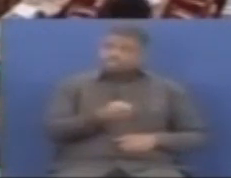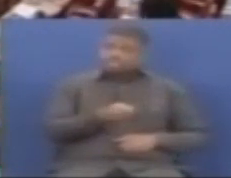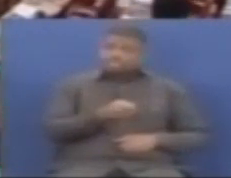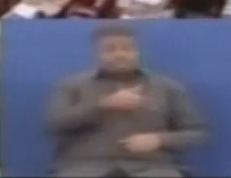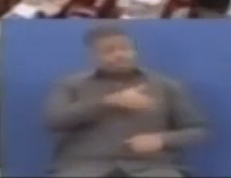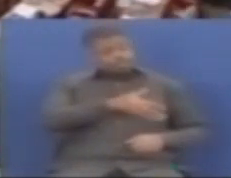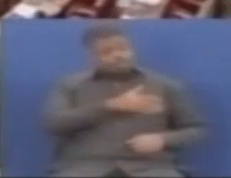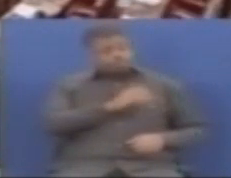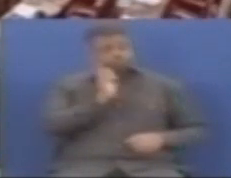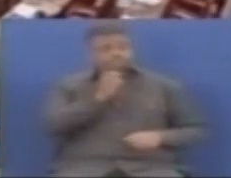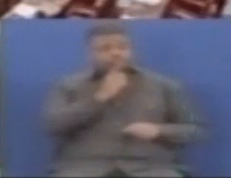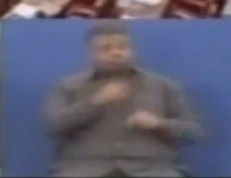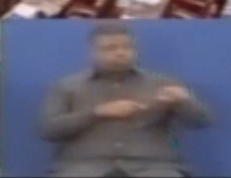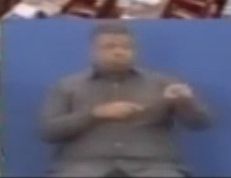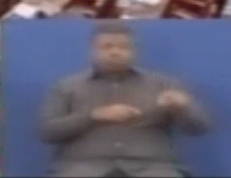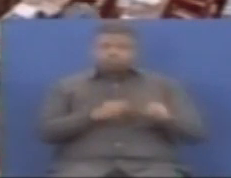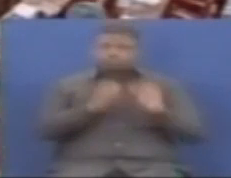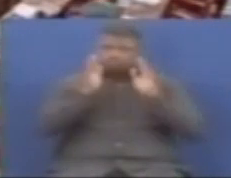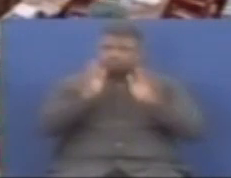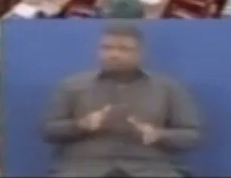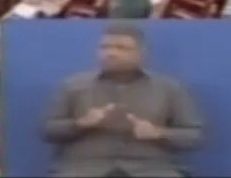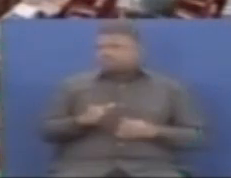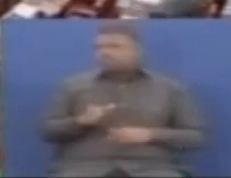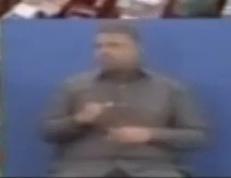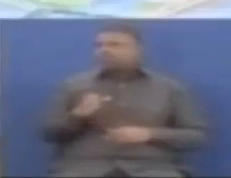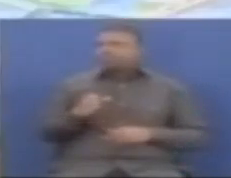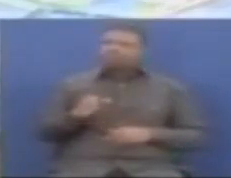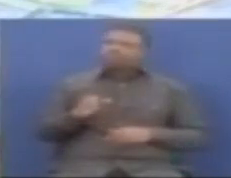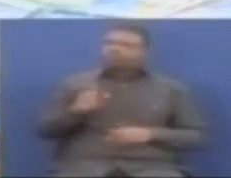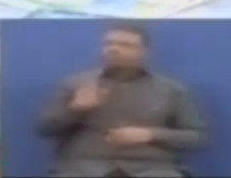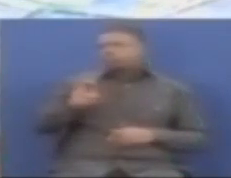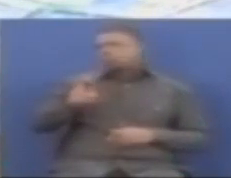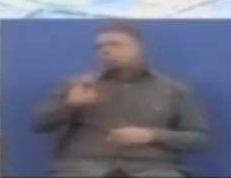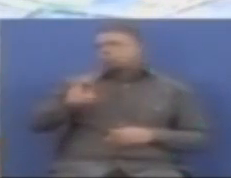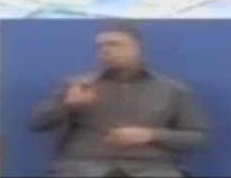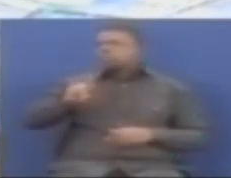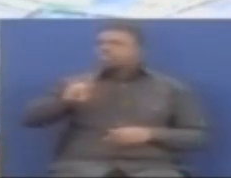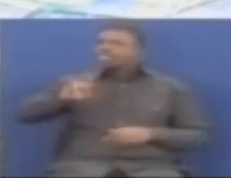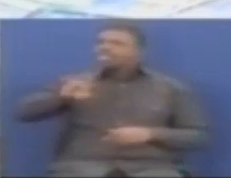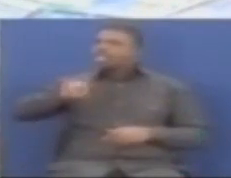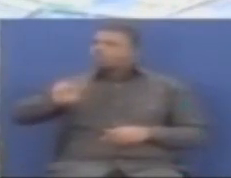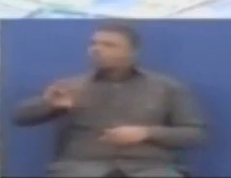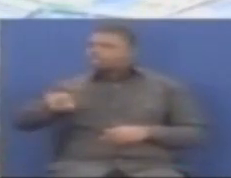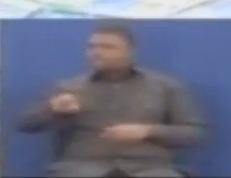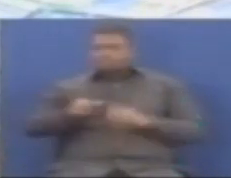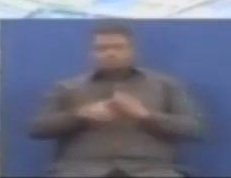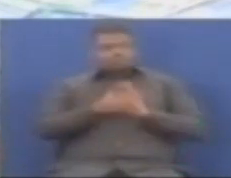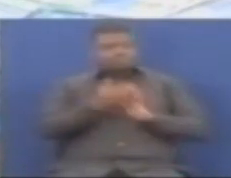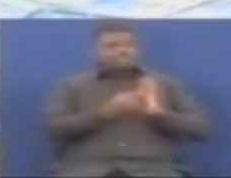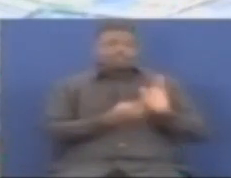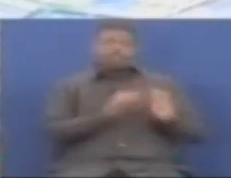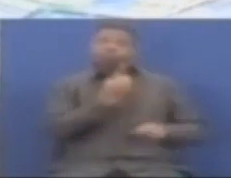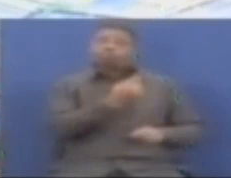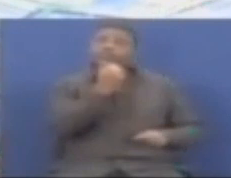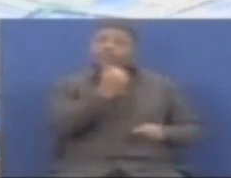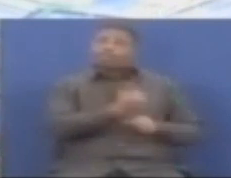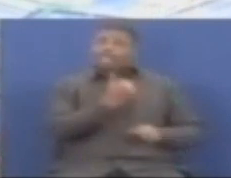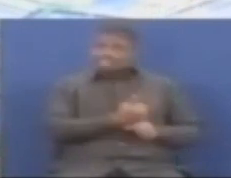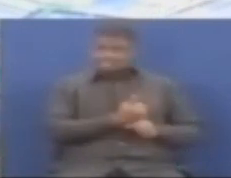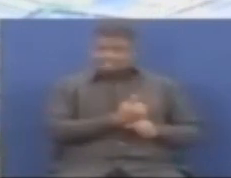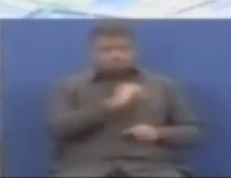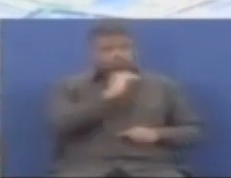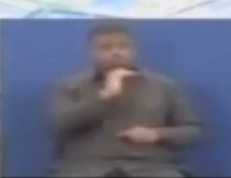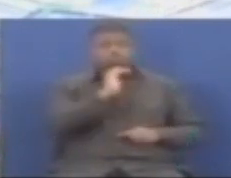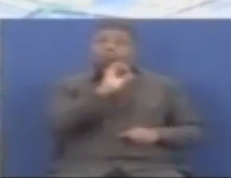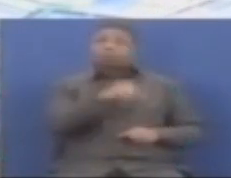jibu swali moja la nyongeza la Mheshimiwa Mbunge Okelewe kama ifuatavyo. Kwanza, kuanzia tarehe 1 Mei mwaka